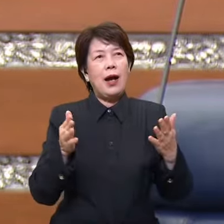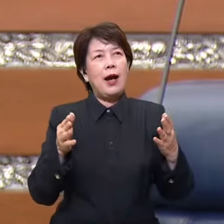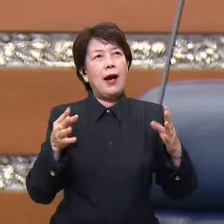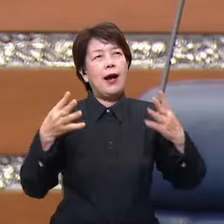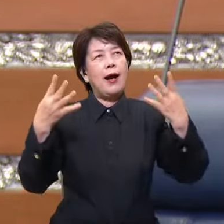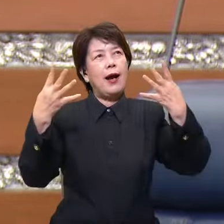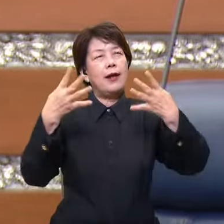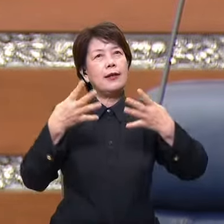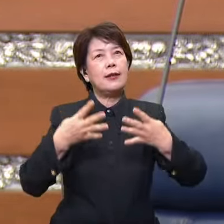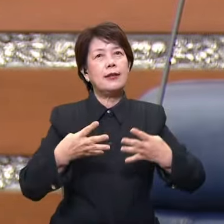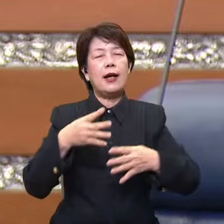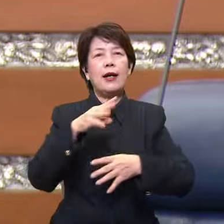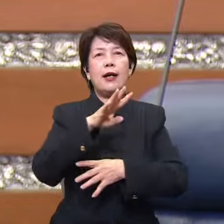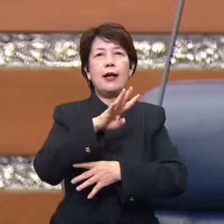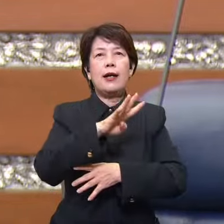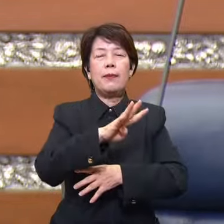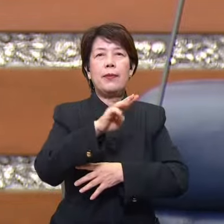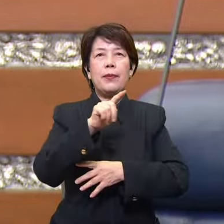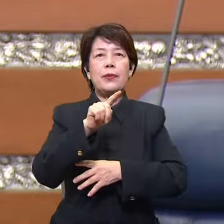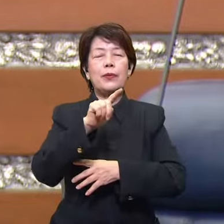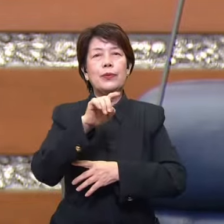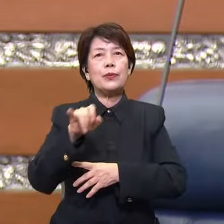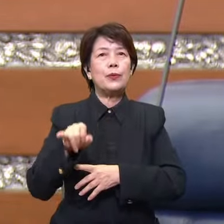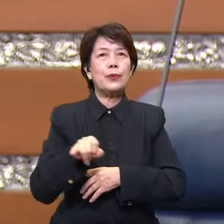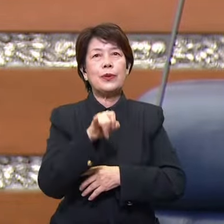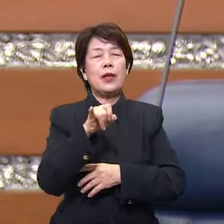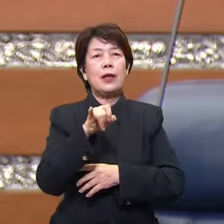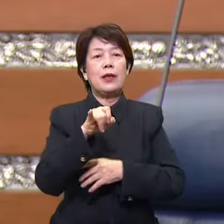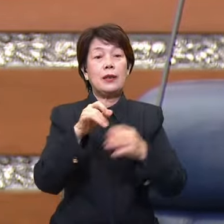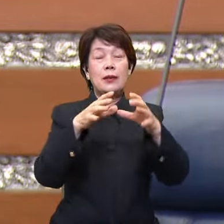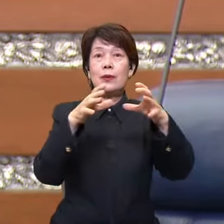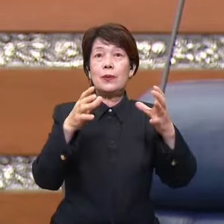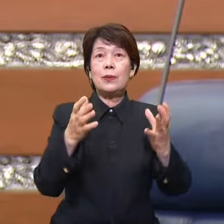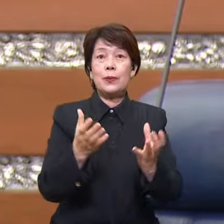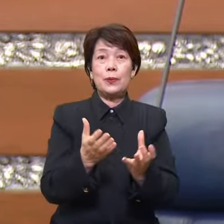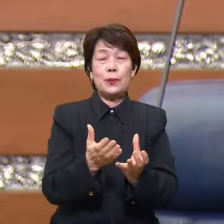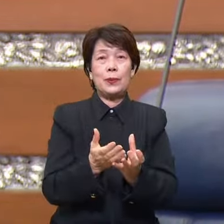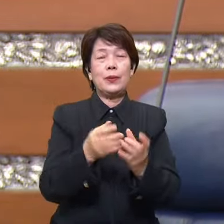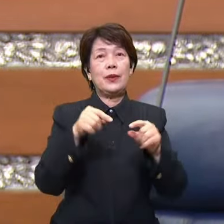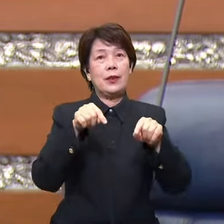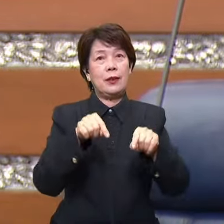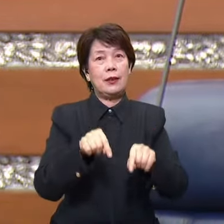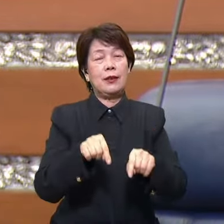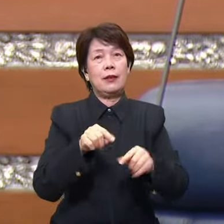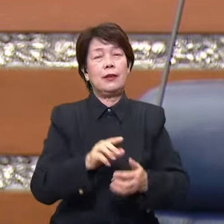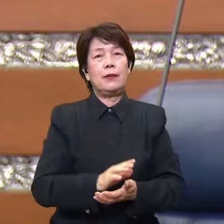4.7 juta. Di seluruh dunia ia akan menjadi satu